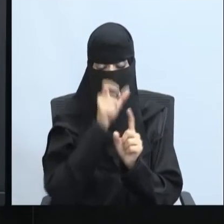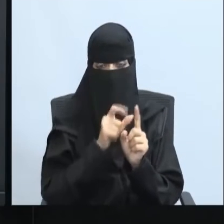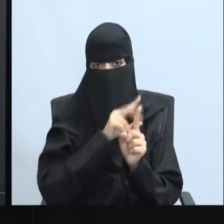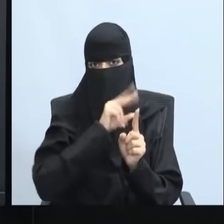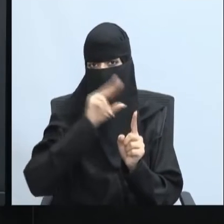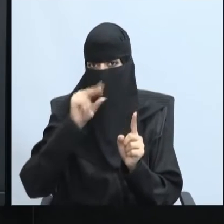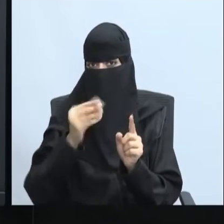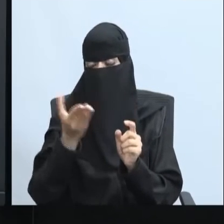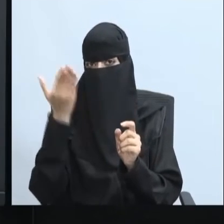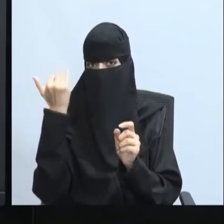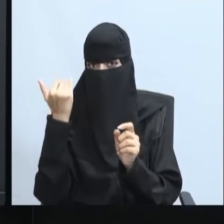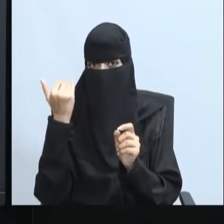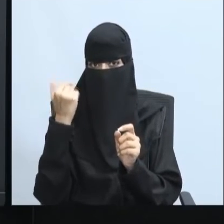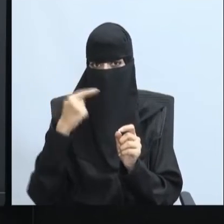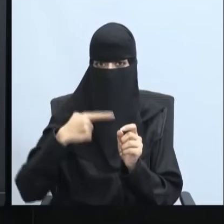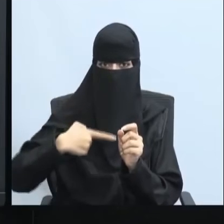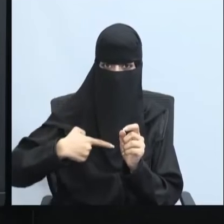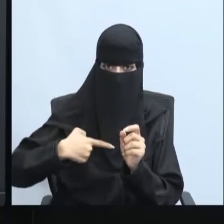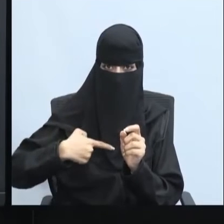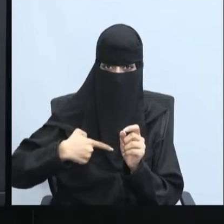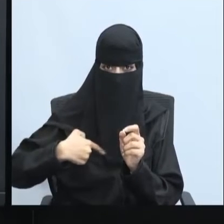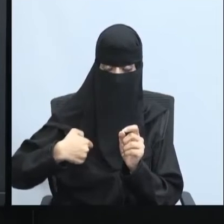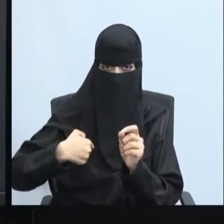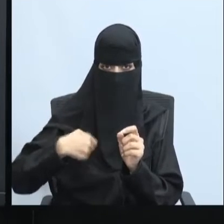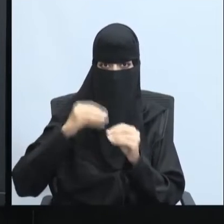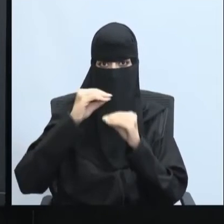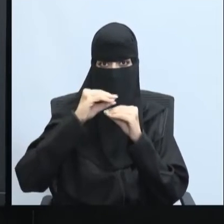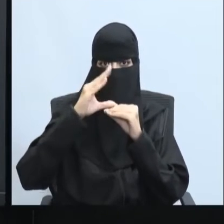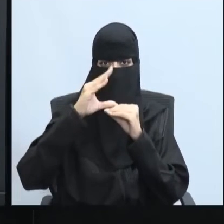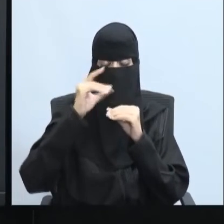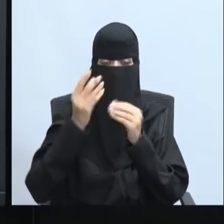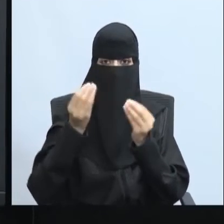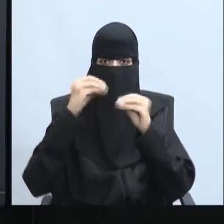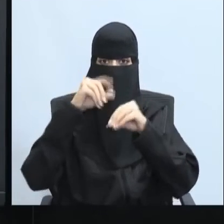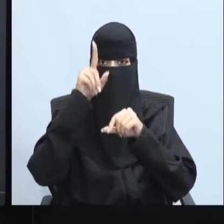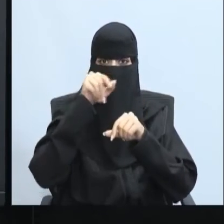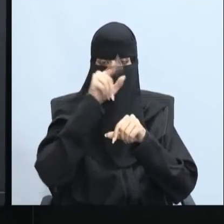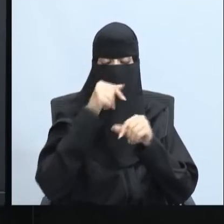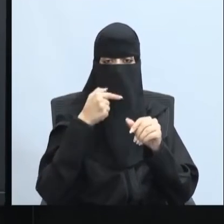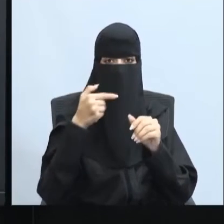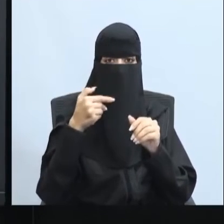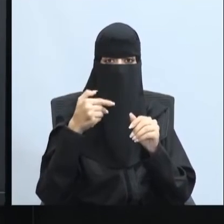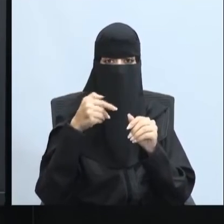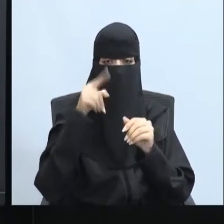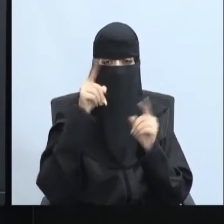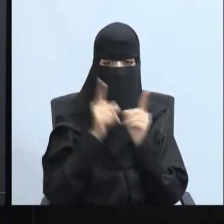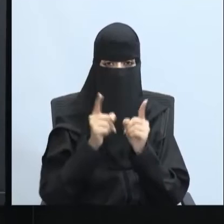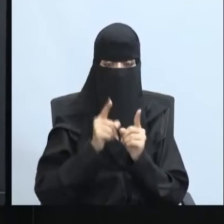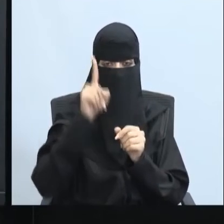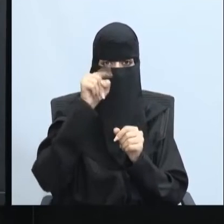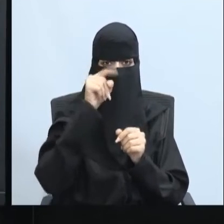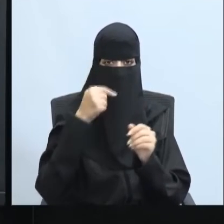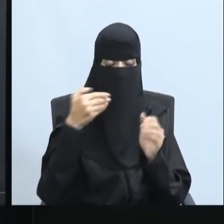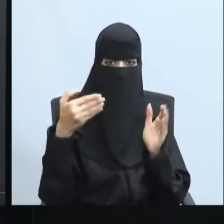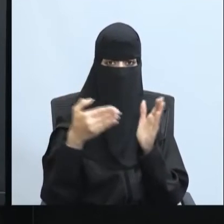طريقه اضافه اسم المشروع وتحديد ايام اجازه نهايه الاسبوع تذكر عزيزي الطالب